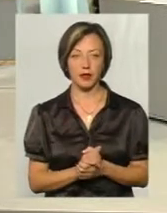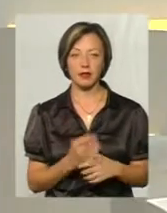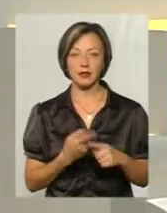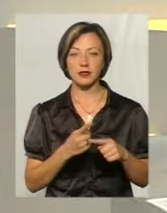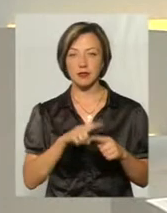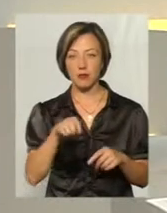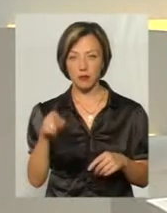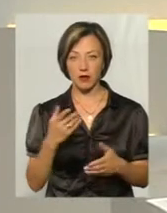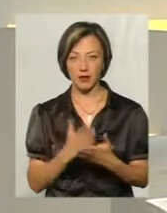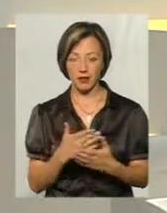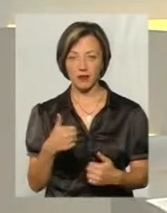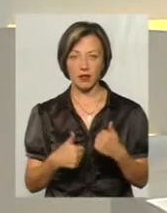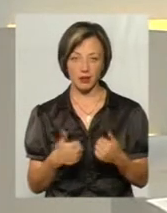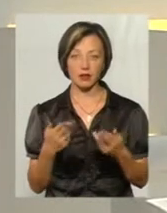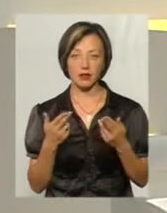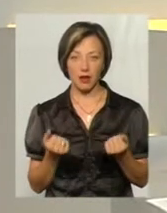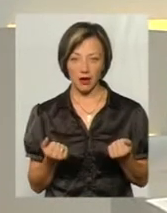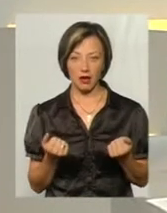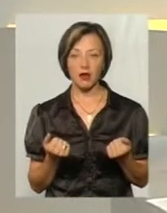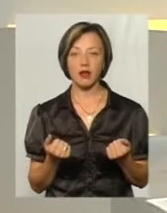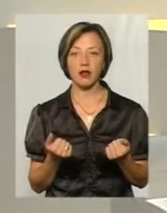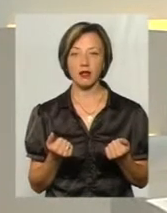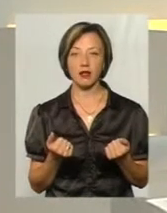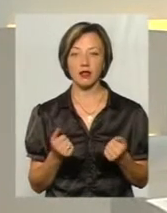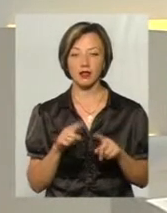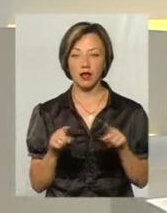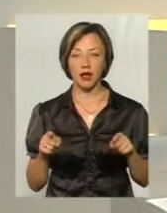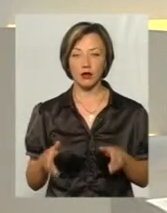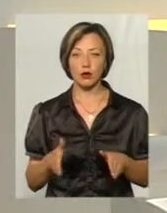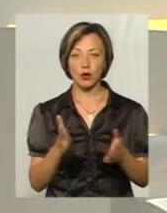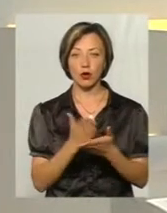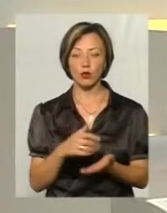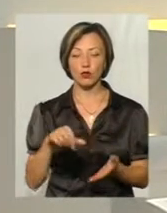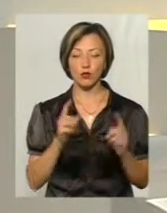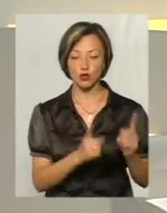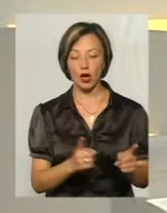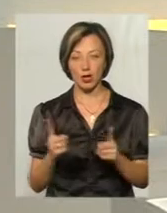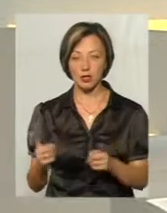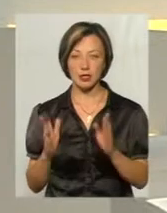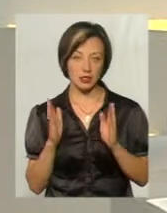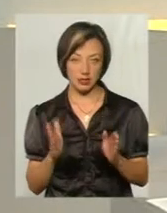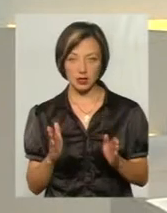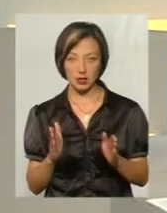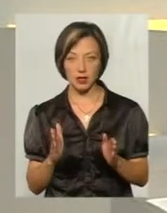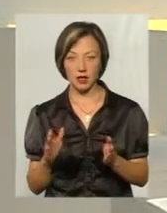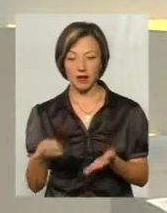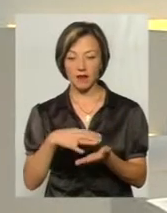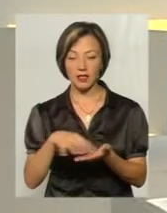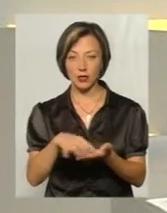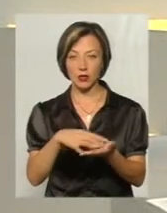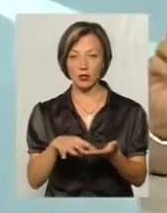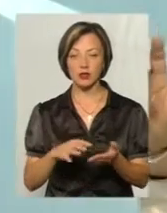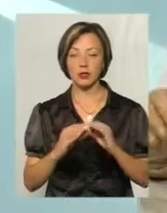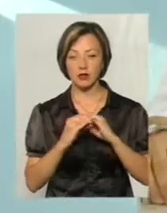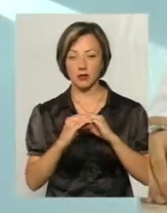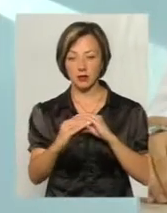тендері? Да, вони є на деякі дороги, от є участки, де тільки фрезерується, ложиться